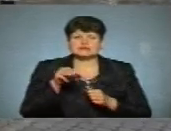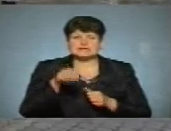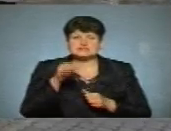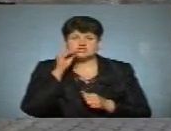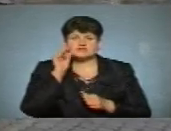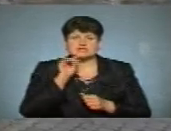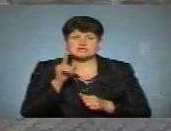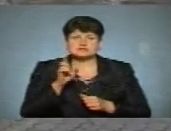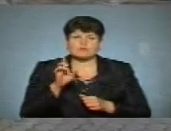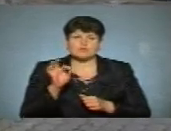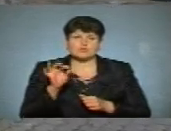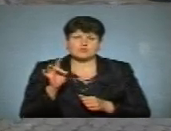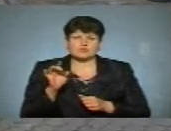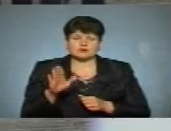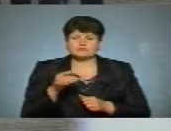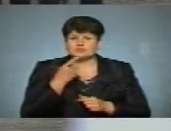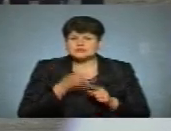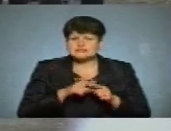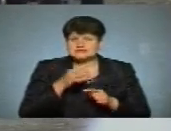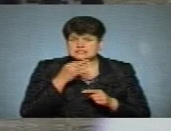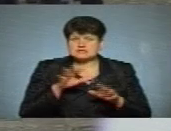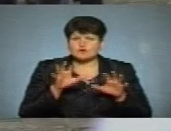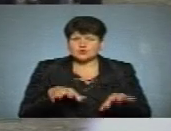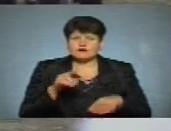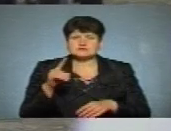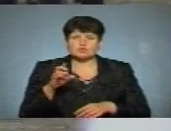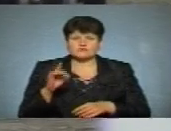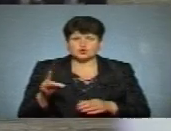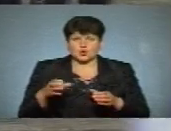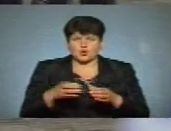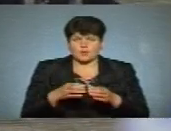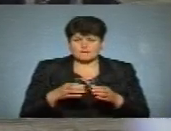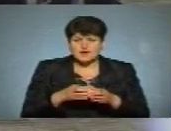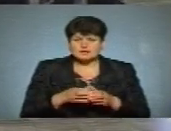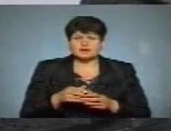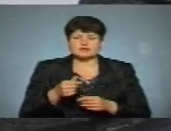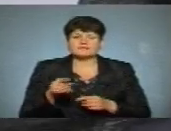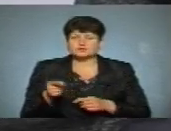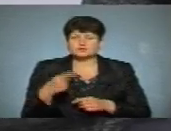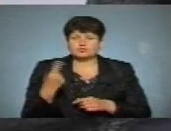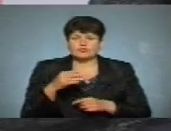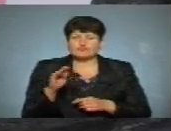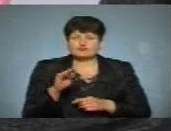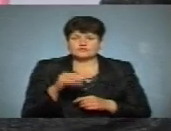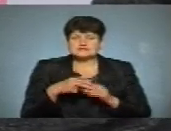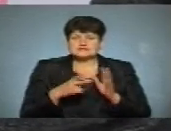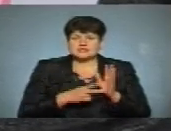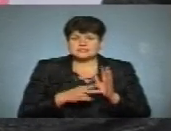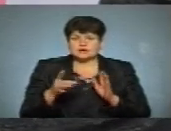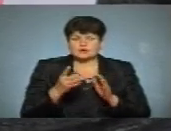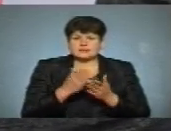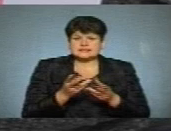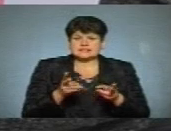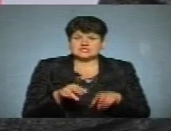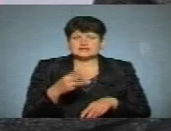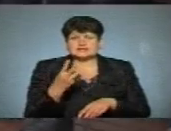Зборові. Про це нам повідомляв голова Зборівської громади Руслан Максимів. Зазначу, на Тернопільщині у жовтні 17 районів має